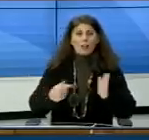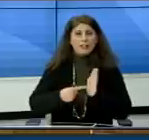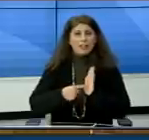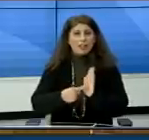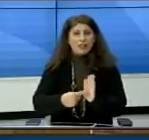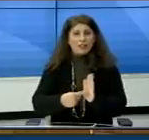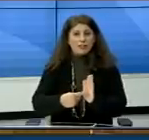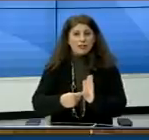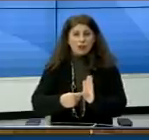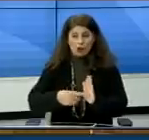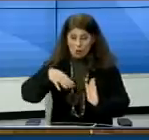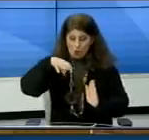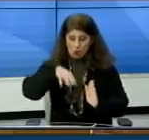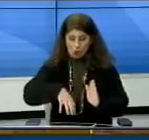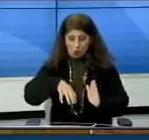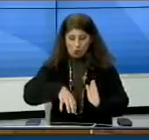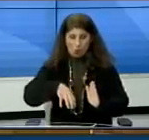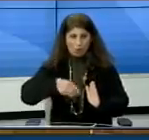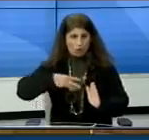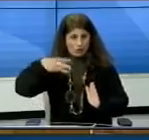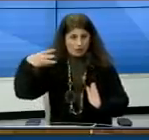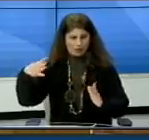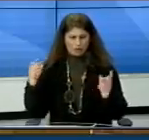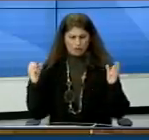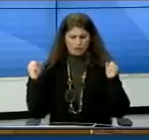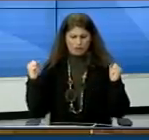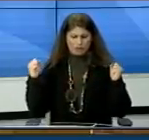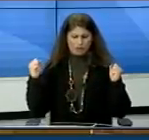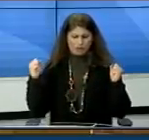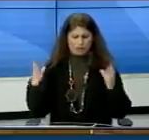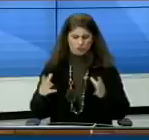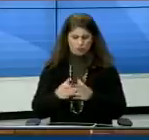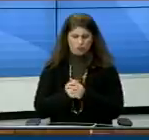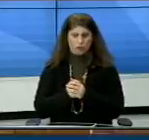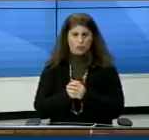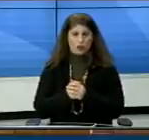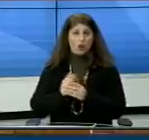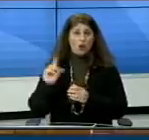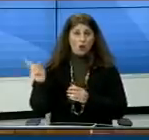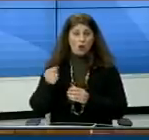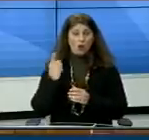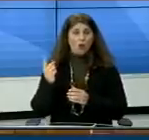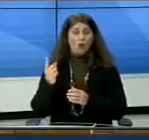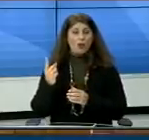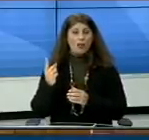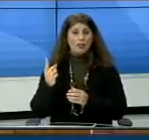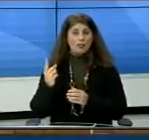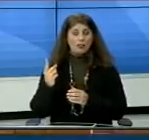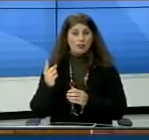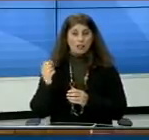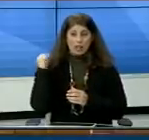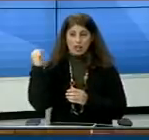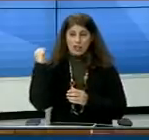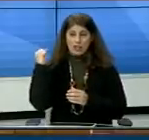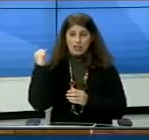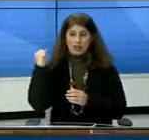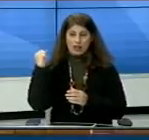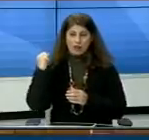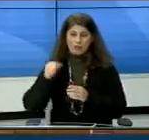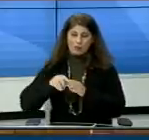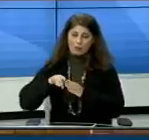χώρος του διατηρείται συσπειρωμένος χωρίς οι δυνάμεις του να φιλορροούν προς άλλα κόμματα όπως καταγράφουν